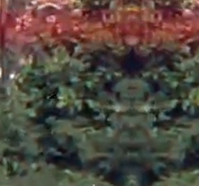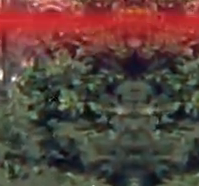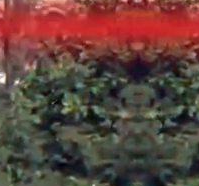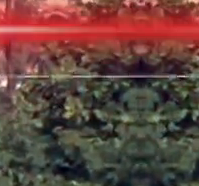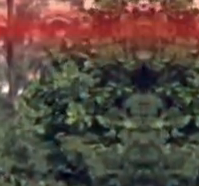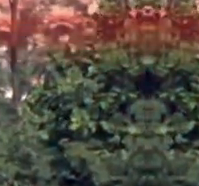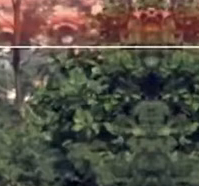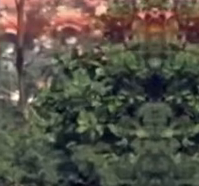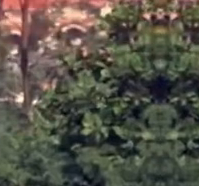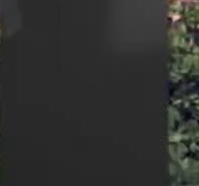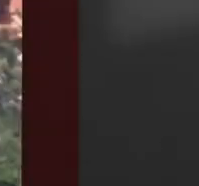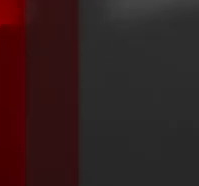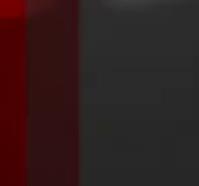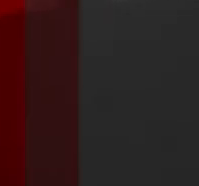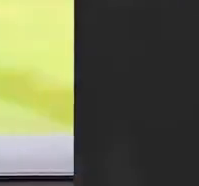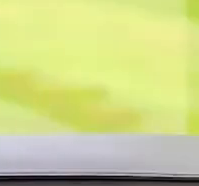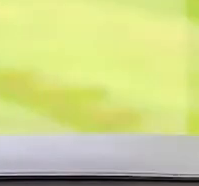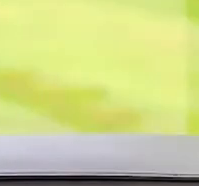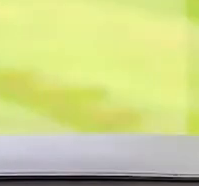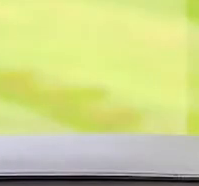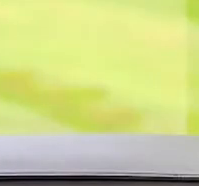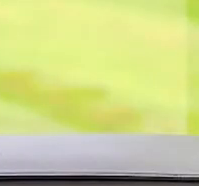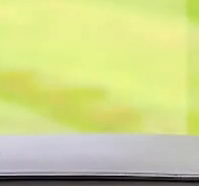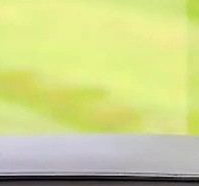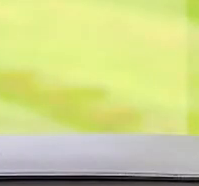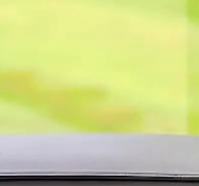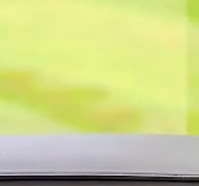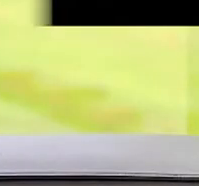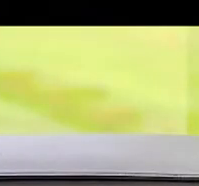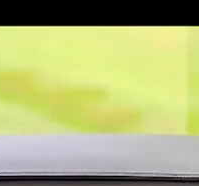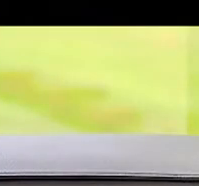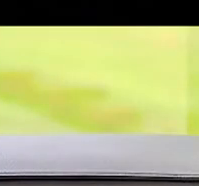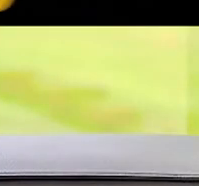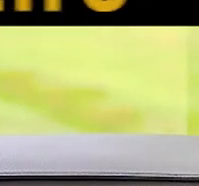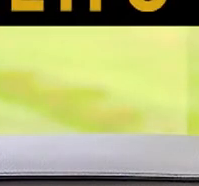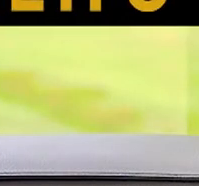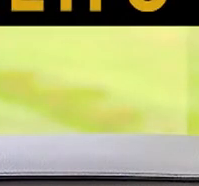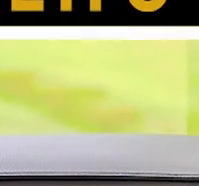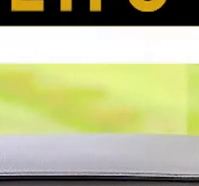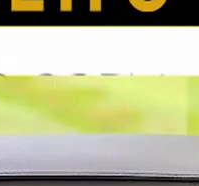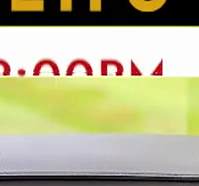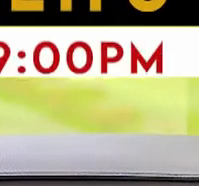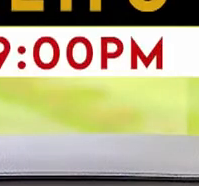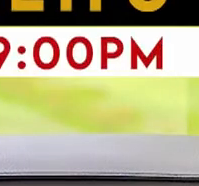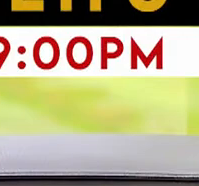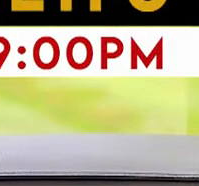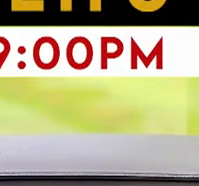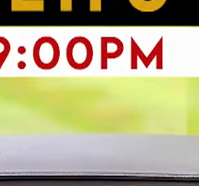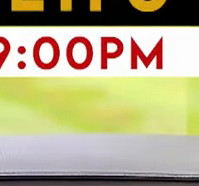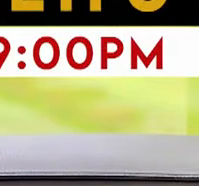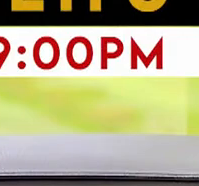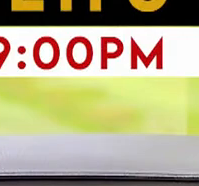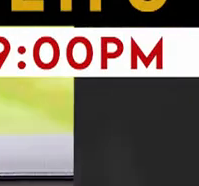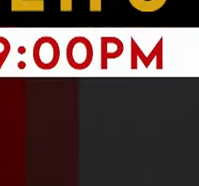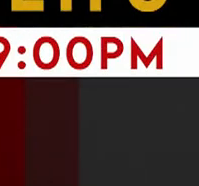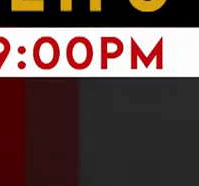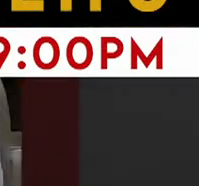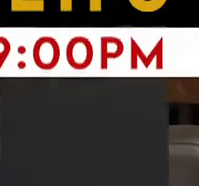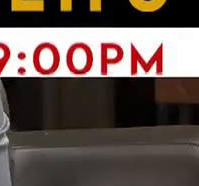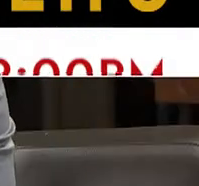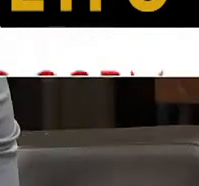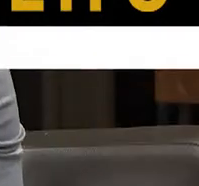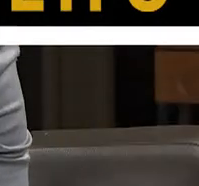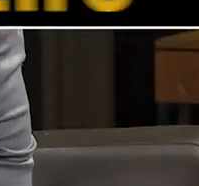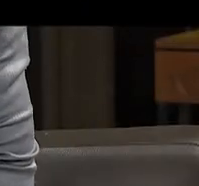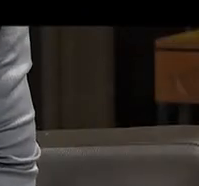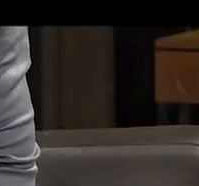Luhlelo asakhe kwethu, luhlelo lasihlala khona phansi netinduna tembuso. Siteke Tindzaba tekuthi ematiko ahulumende